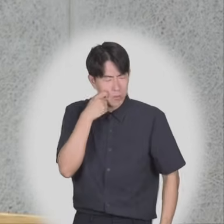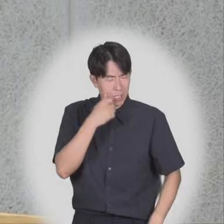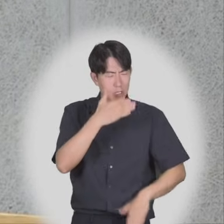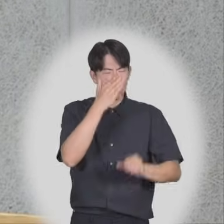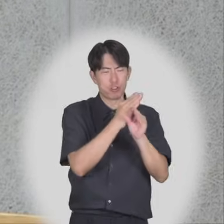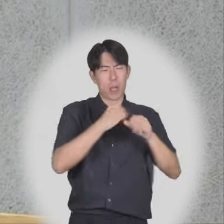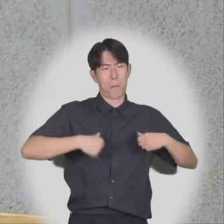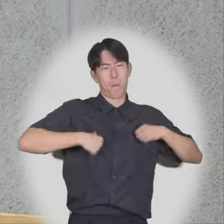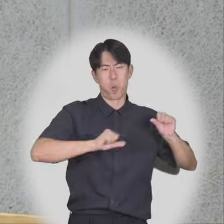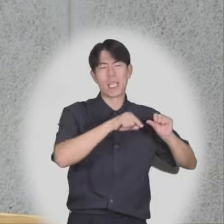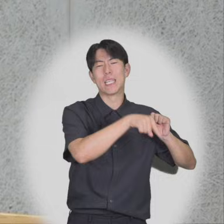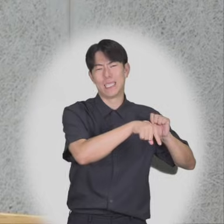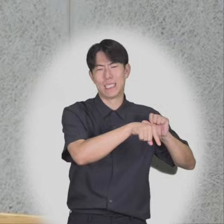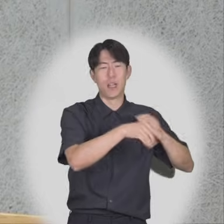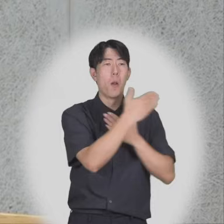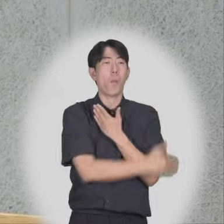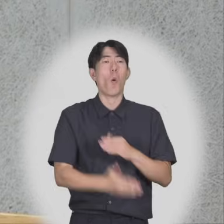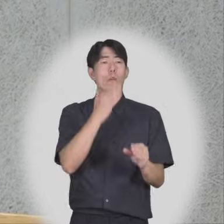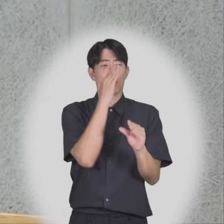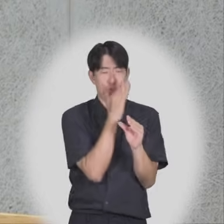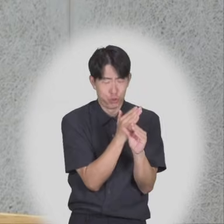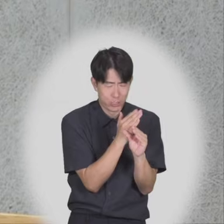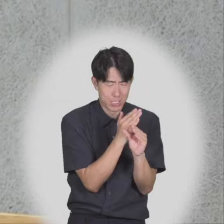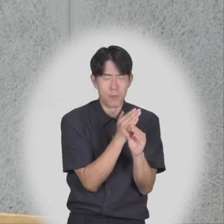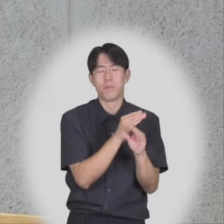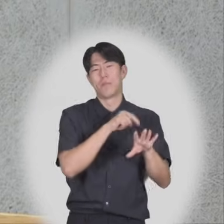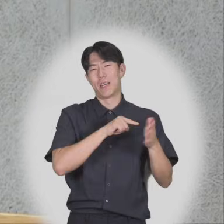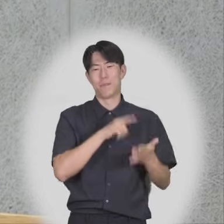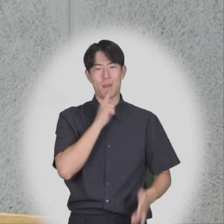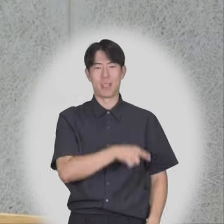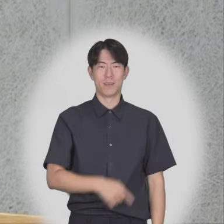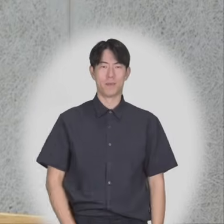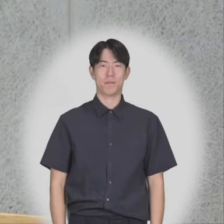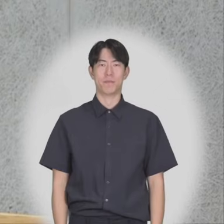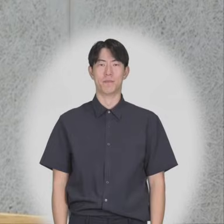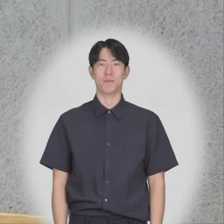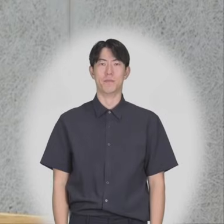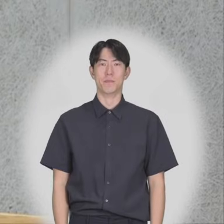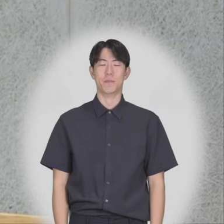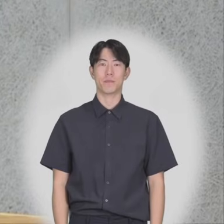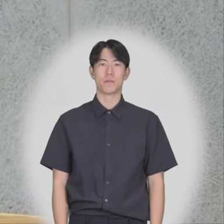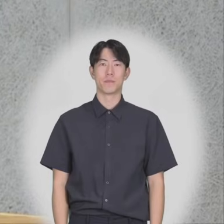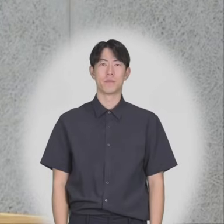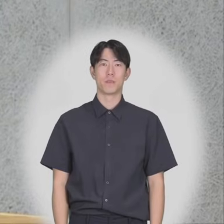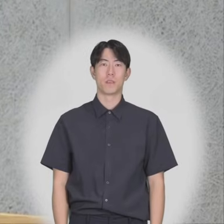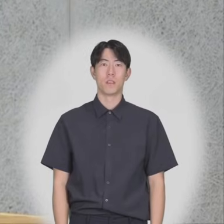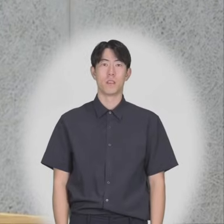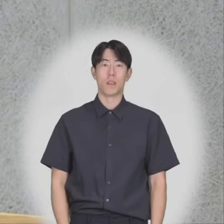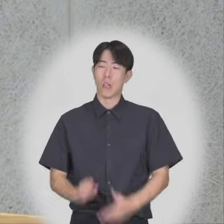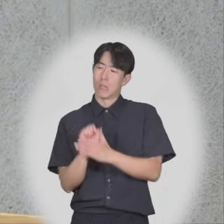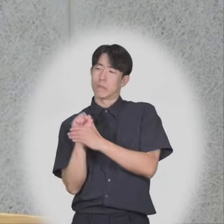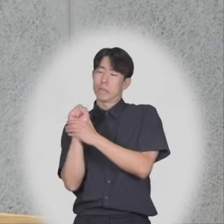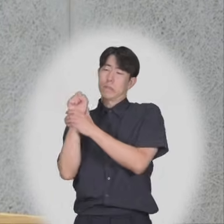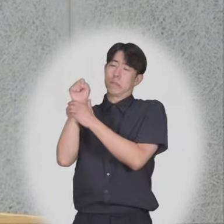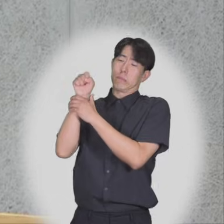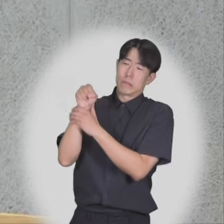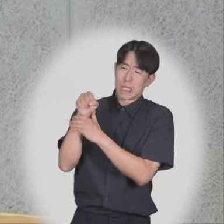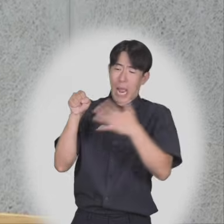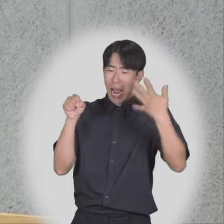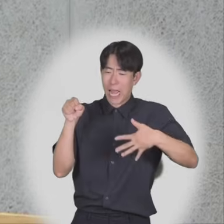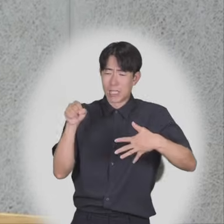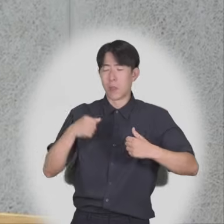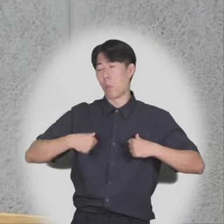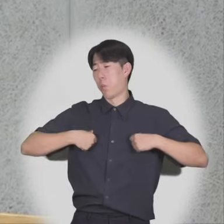그 육적인 사람이라, 육적인 마음이라 그렇게 얘기할 수 있어요. 그러면 이 결실을 맺지